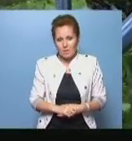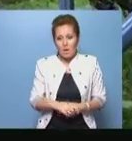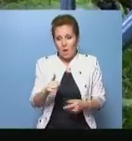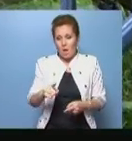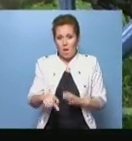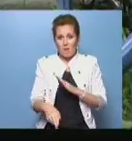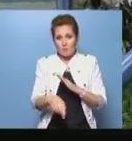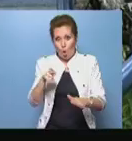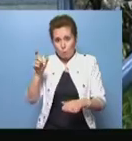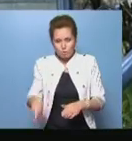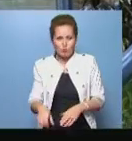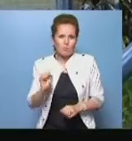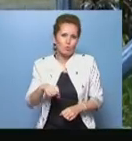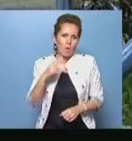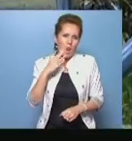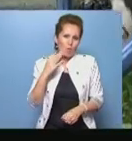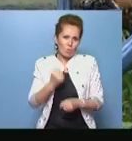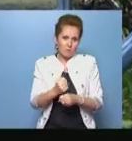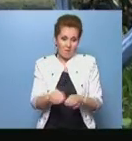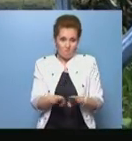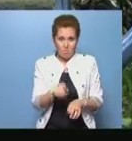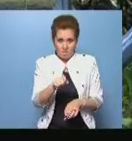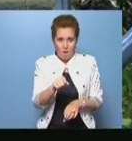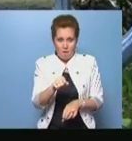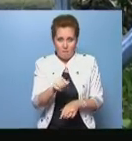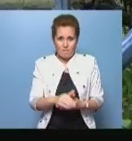злоумышленник может легко сделать вот такое вот движение